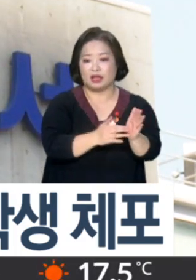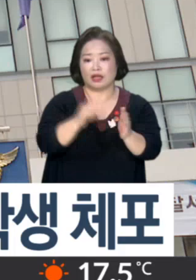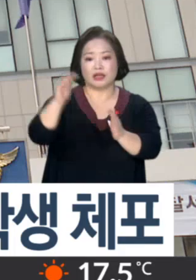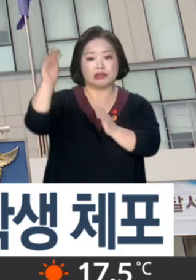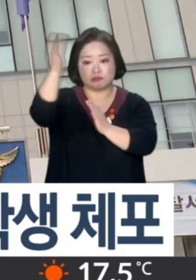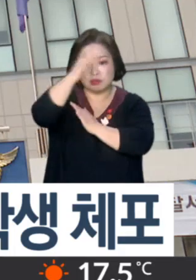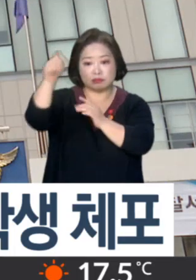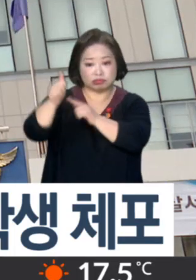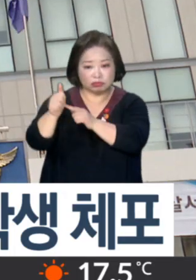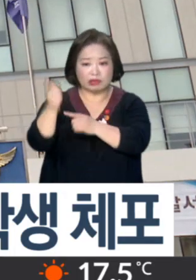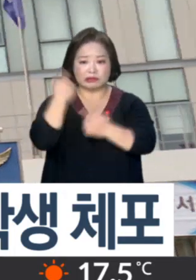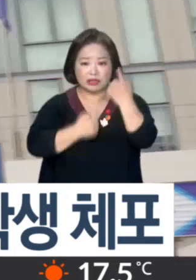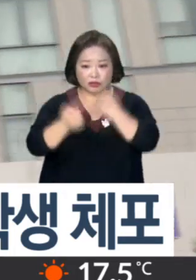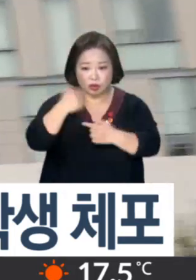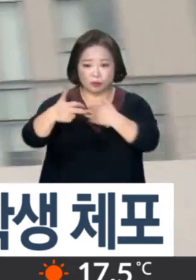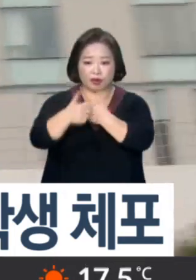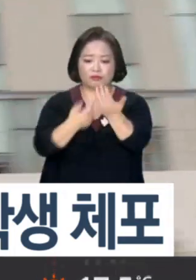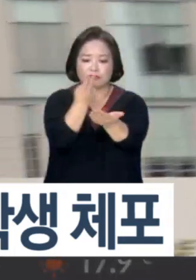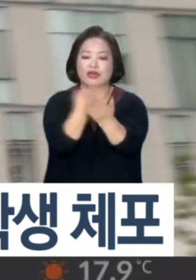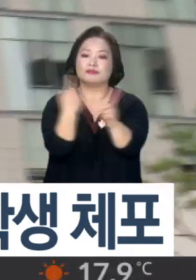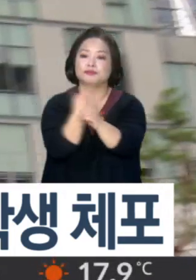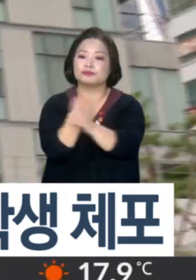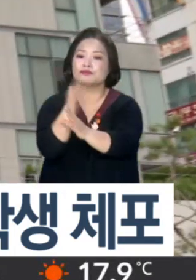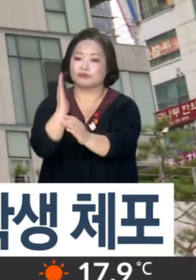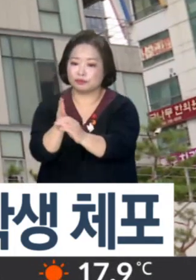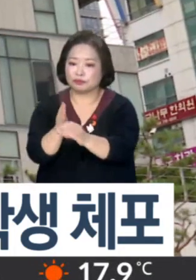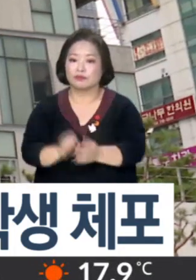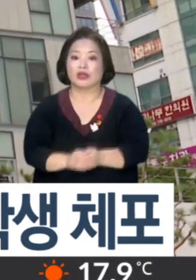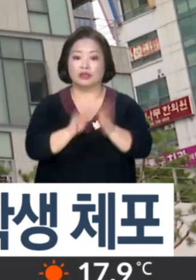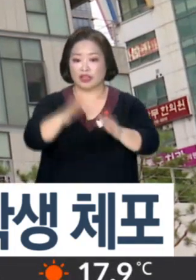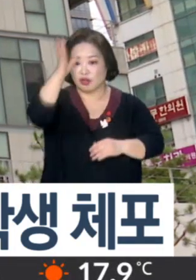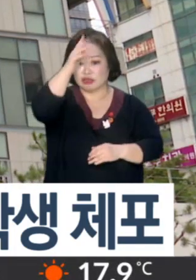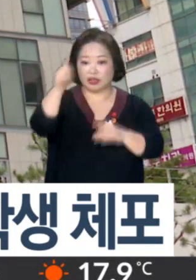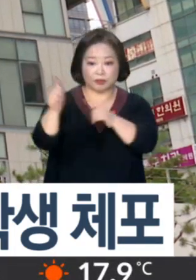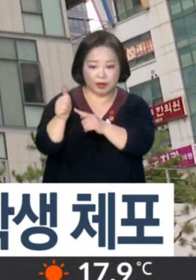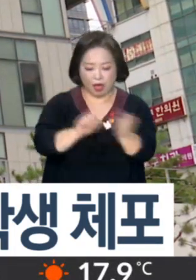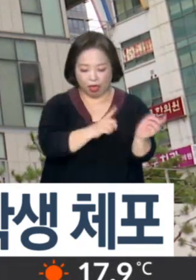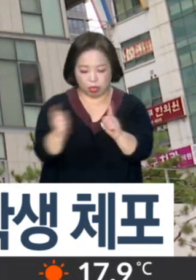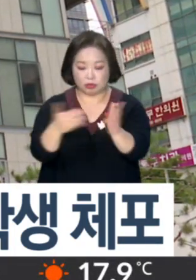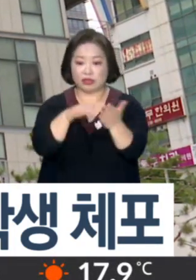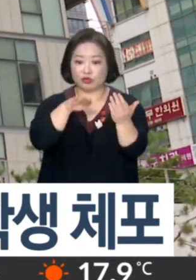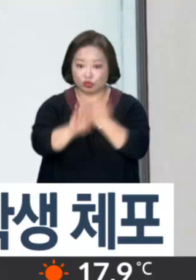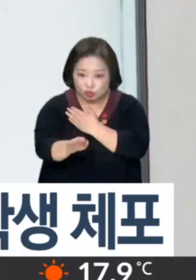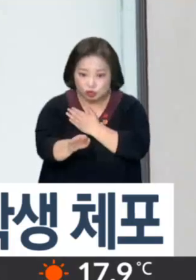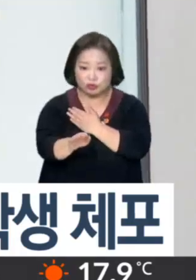A군도 중상을 입고 병원 치료를 받고 있습니다. 경찰은